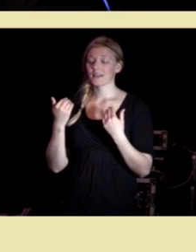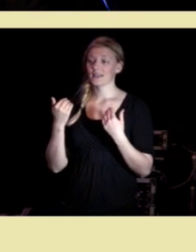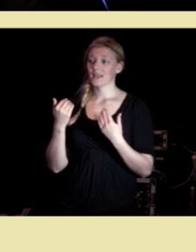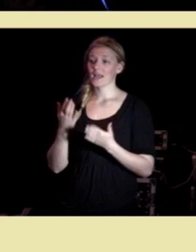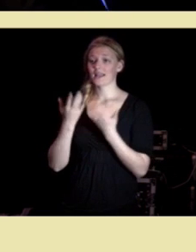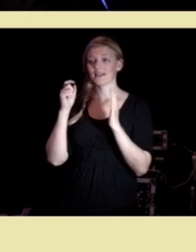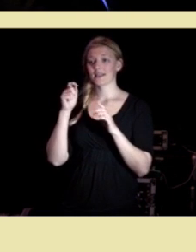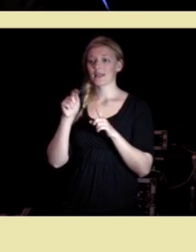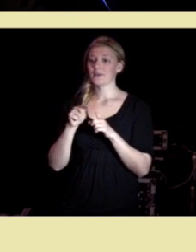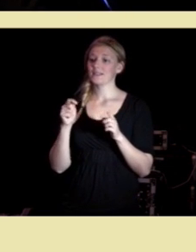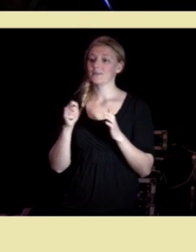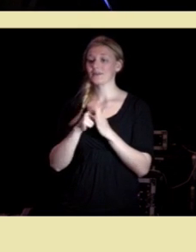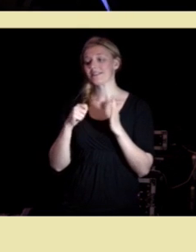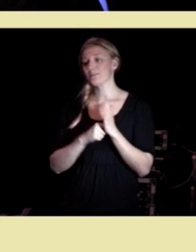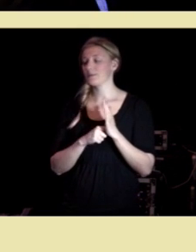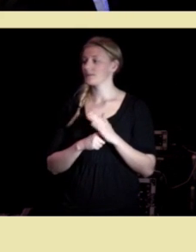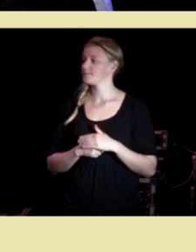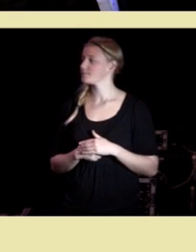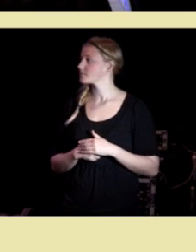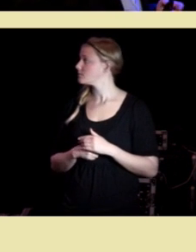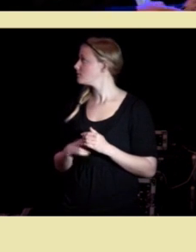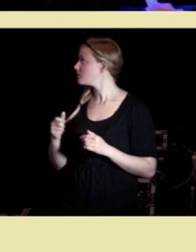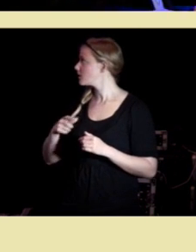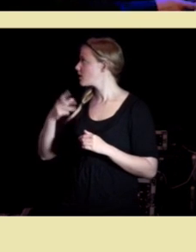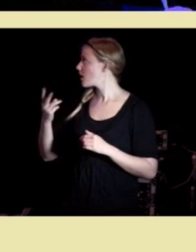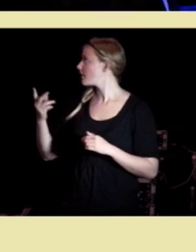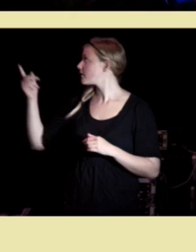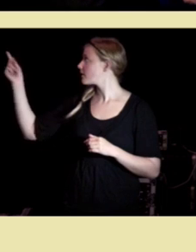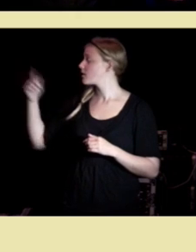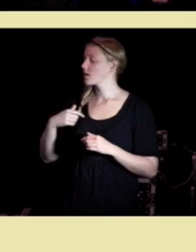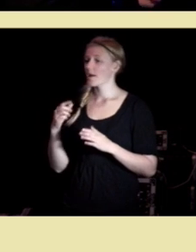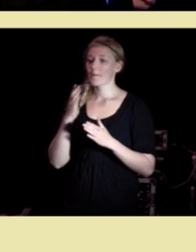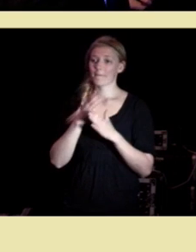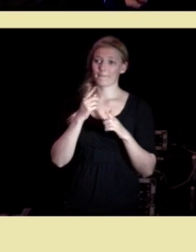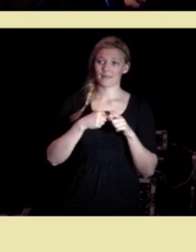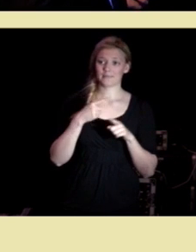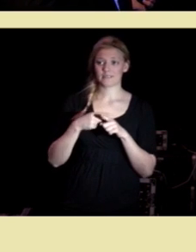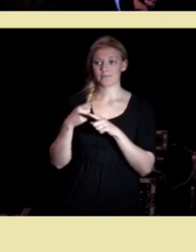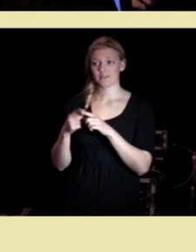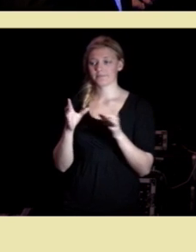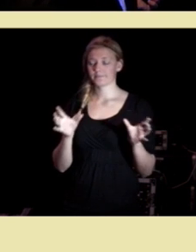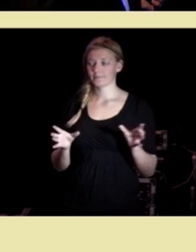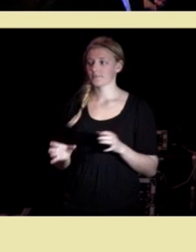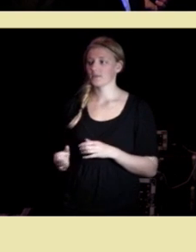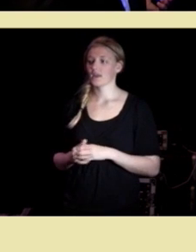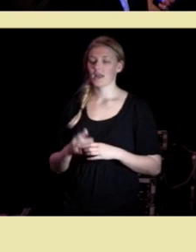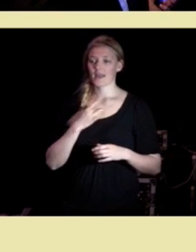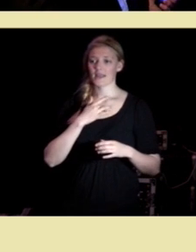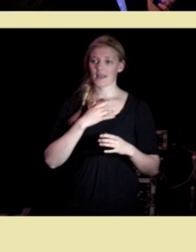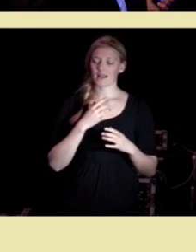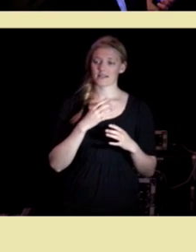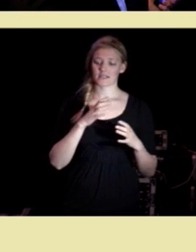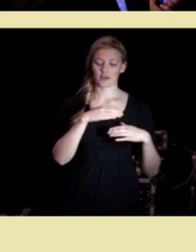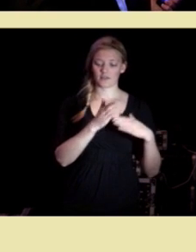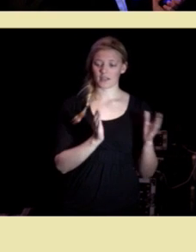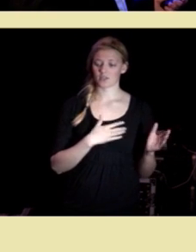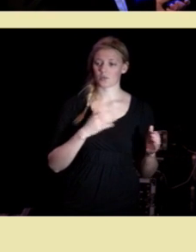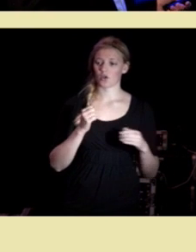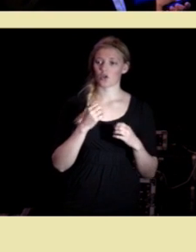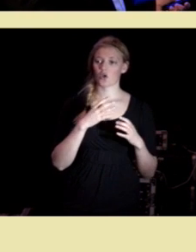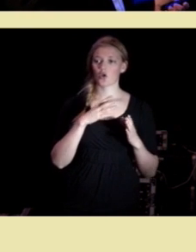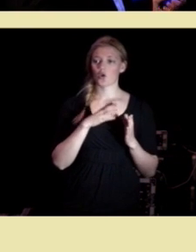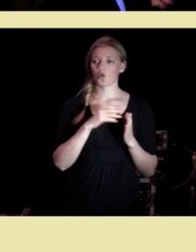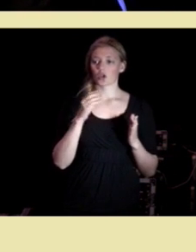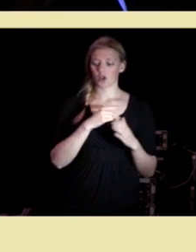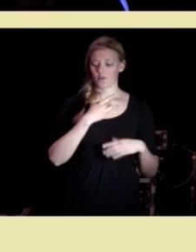enkle prinsipper vi jobber etter. Her har vi et annet, og det, tilbake til dette bit for bit. Her ser vi altså en hjerteavdeling som gjør ultralyd av